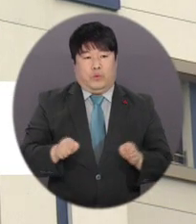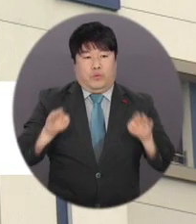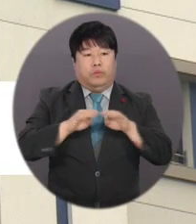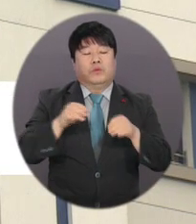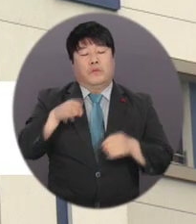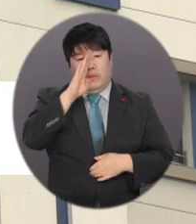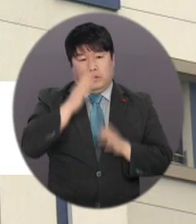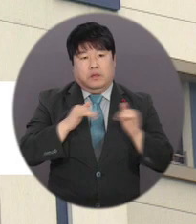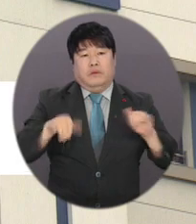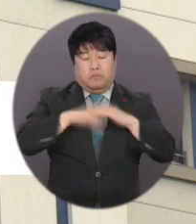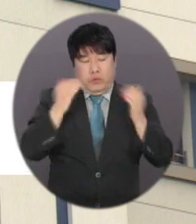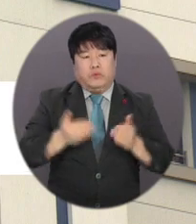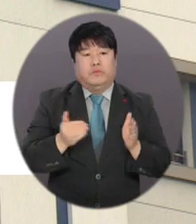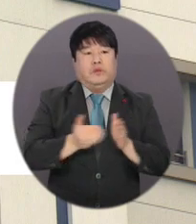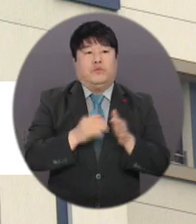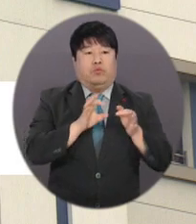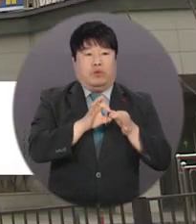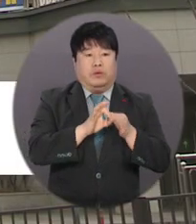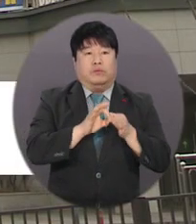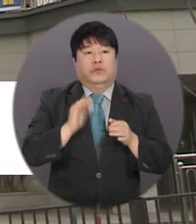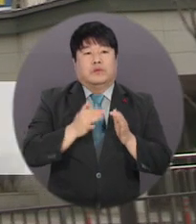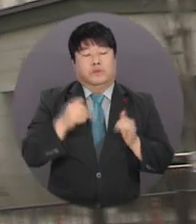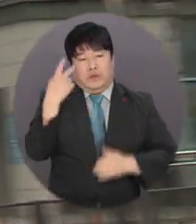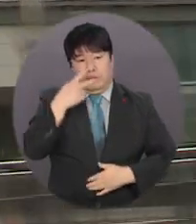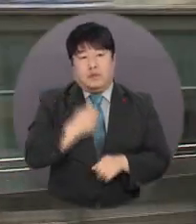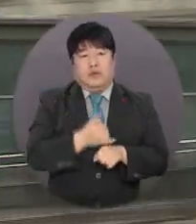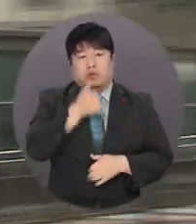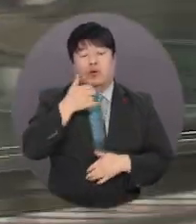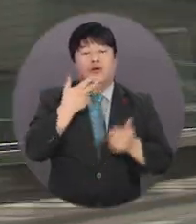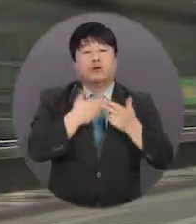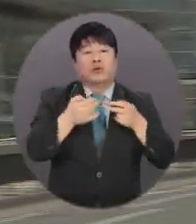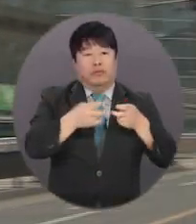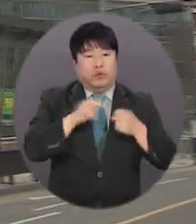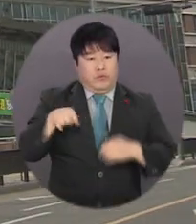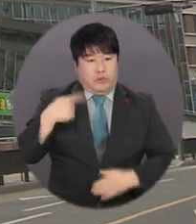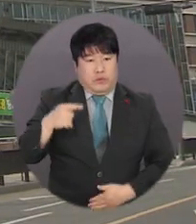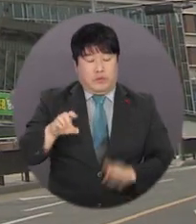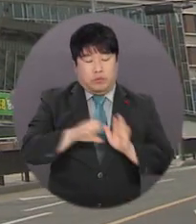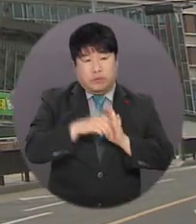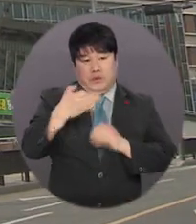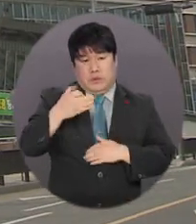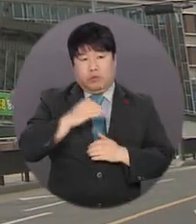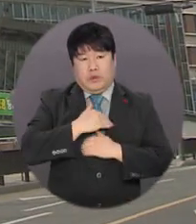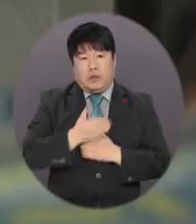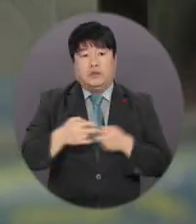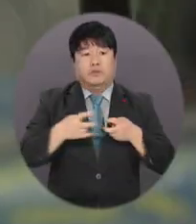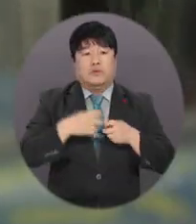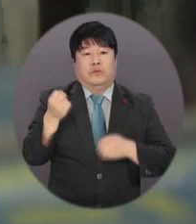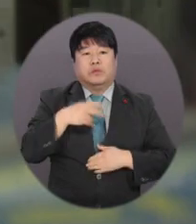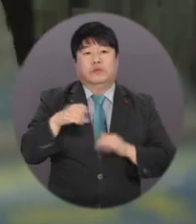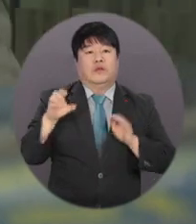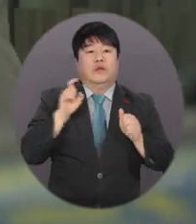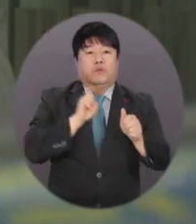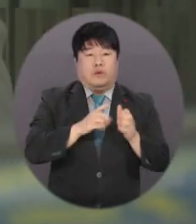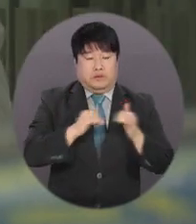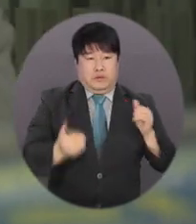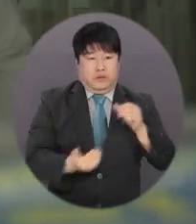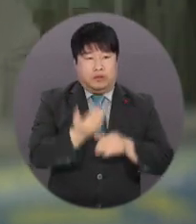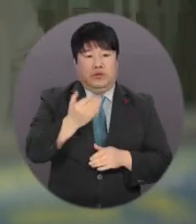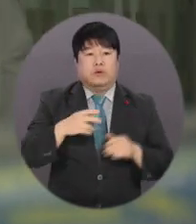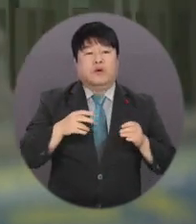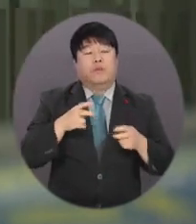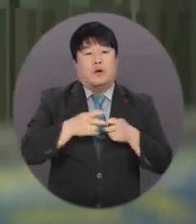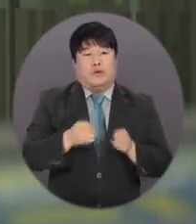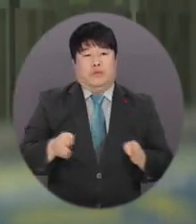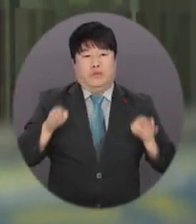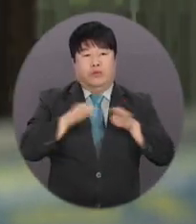했고요. 관련된 사람들도 보고 있고. 전남대병원에 이어 코로나19 안심병원에서 또다시 확진자가 나오며 병동이